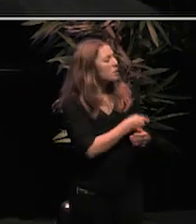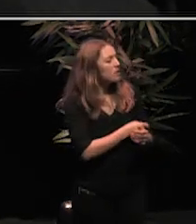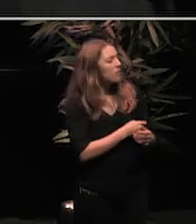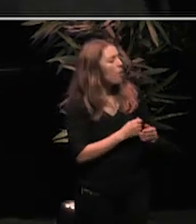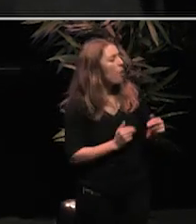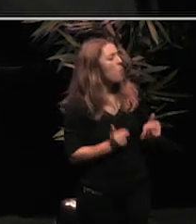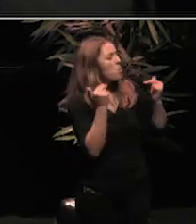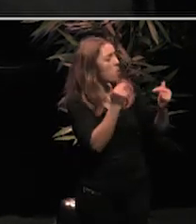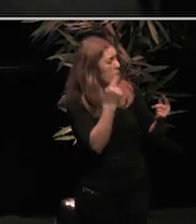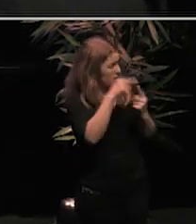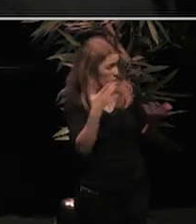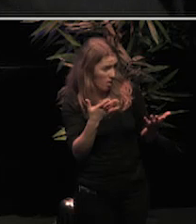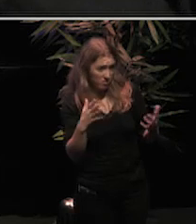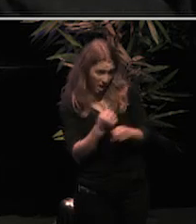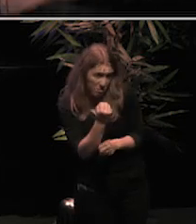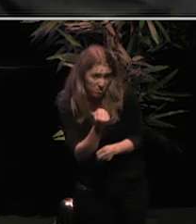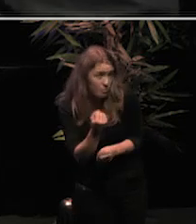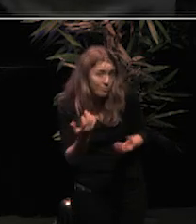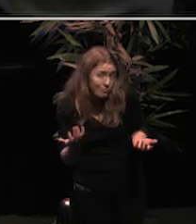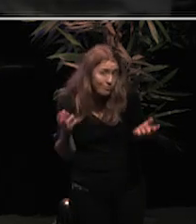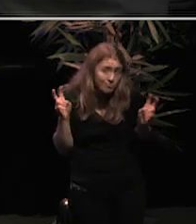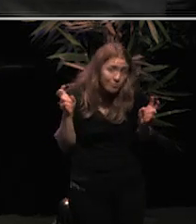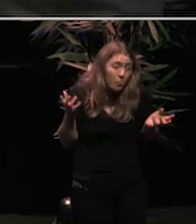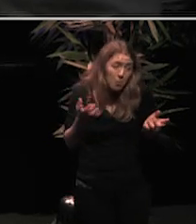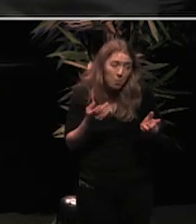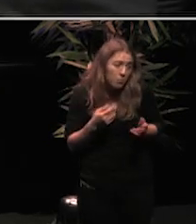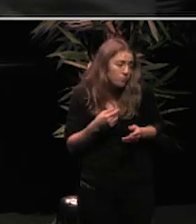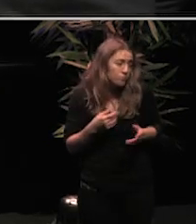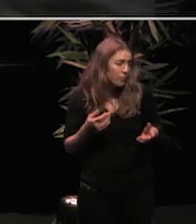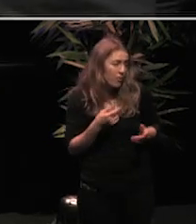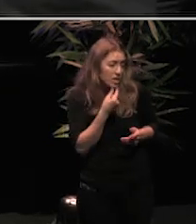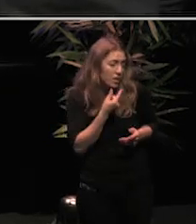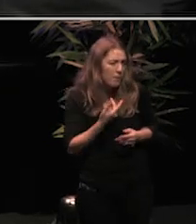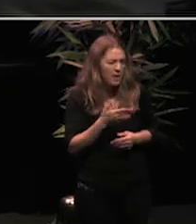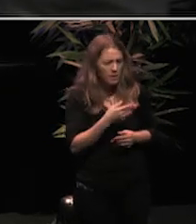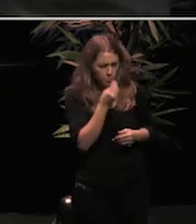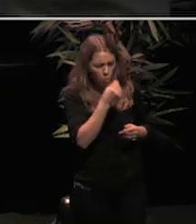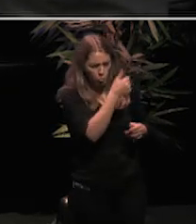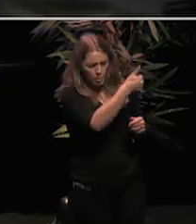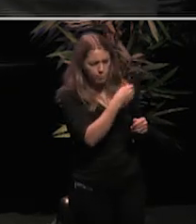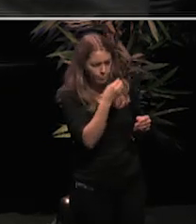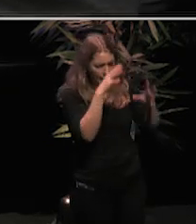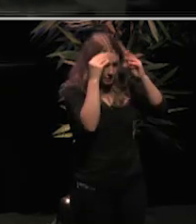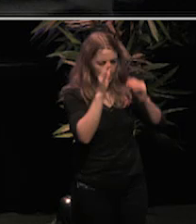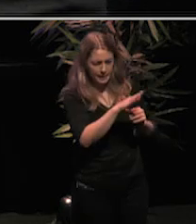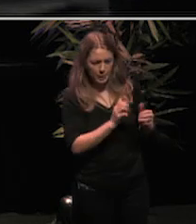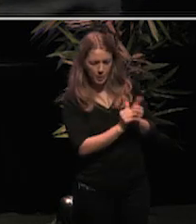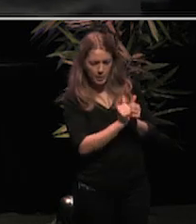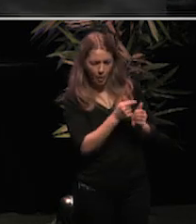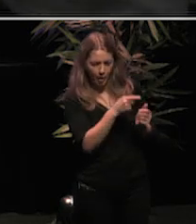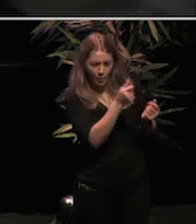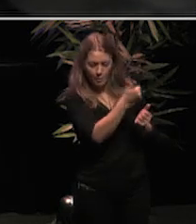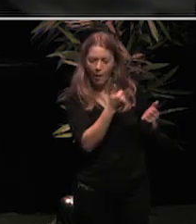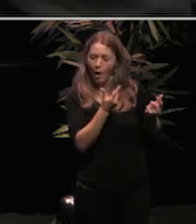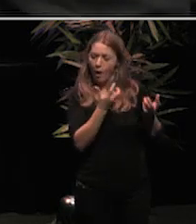c'est de gagner. Alors, je crois qu'évidemment, c'est de gagner, puisque je crois savoir que tu es un petit peu compétiteur, quand même. Alors,